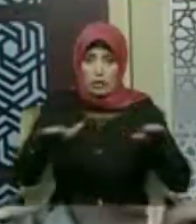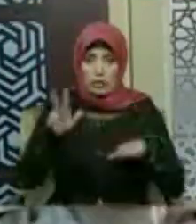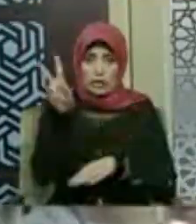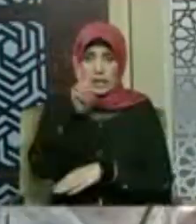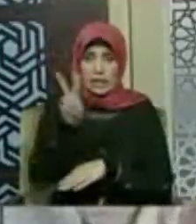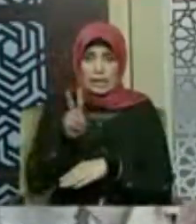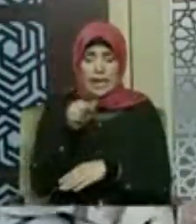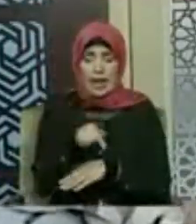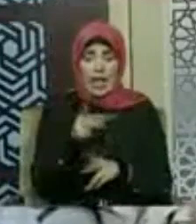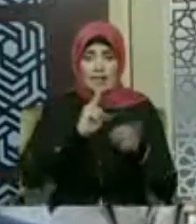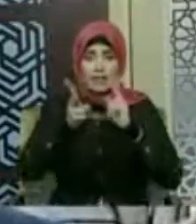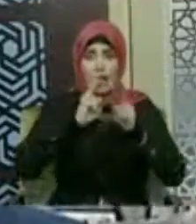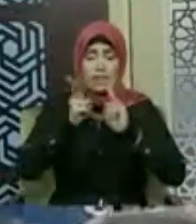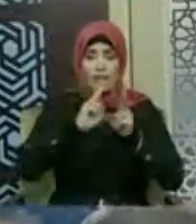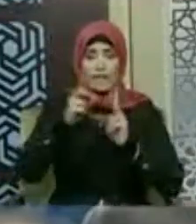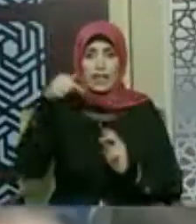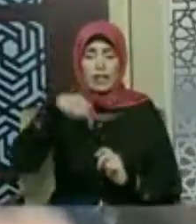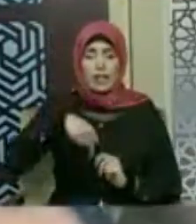تحتفل